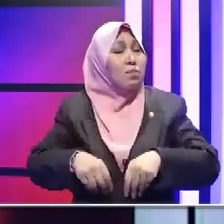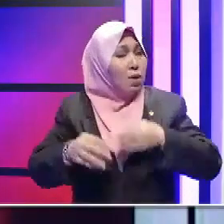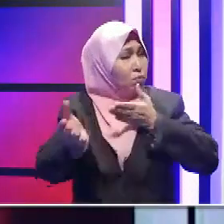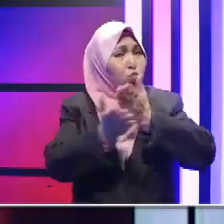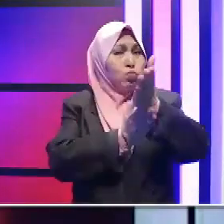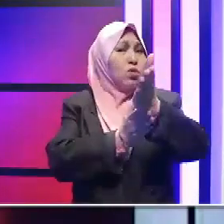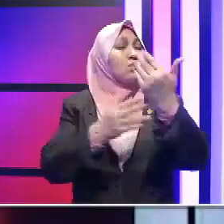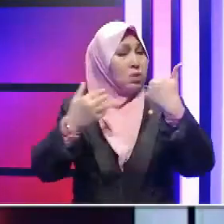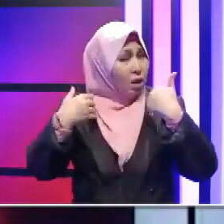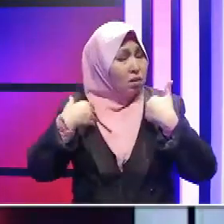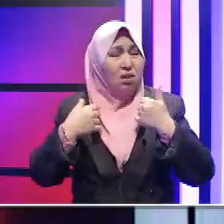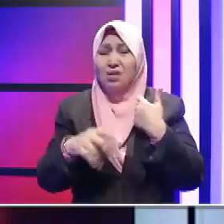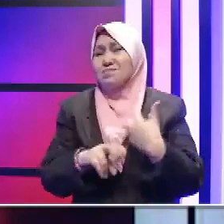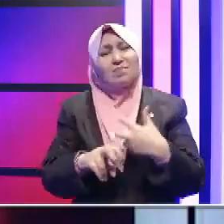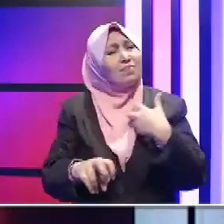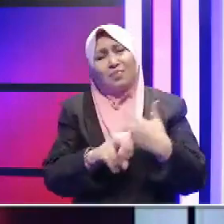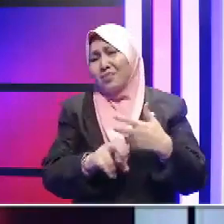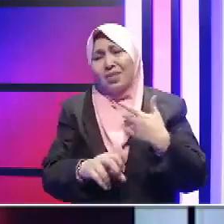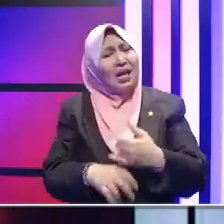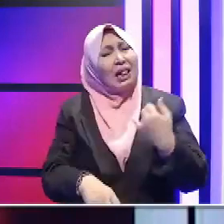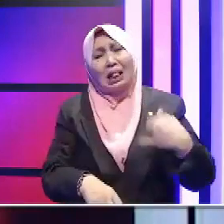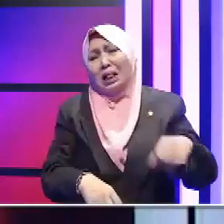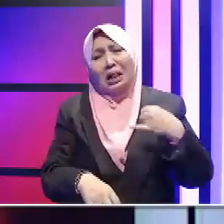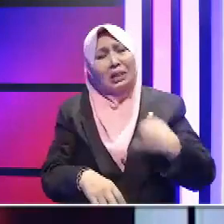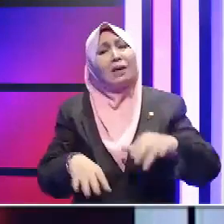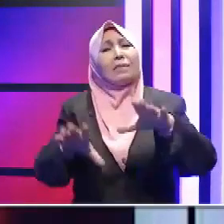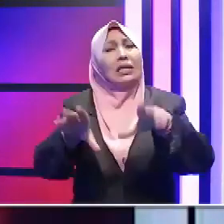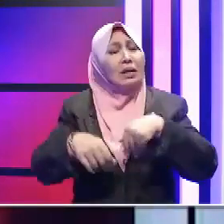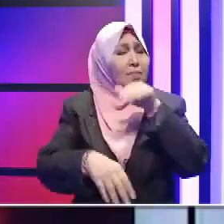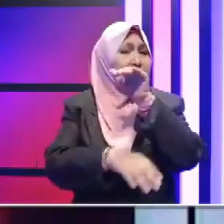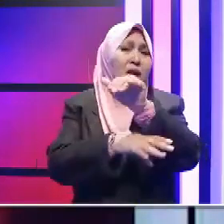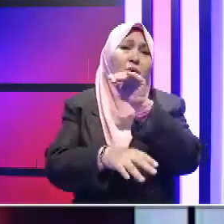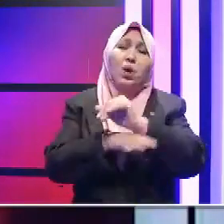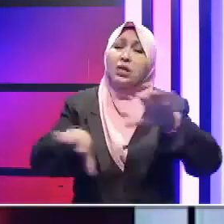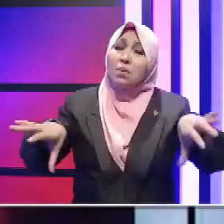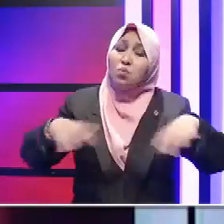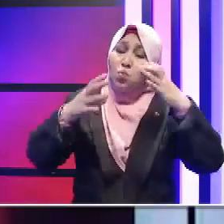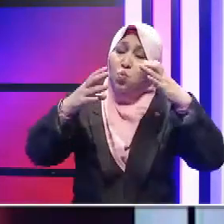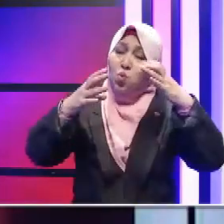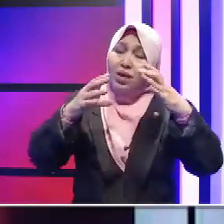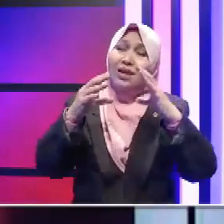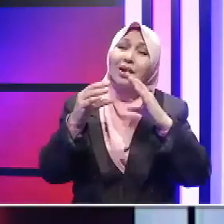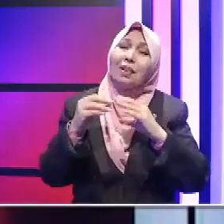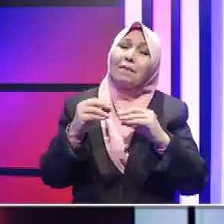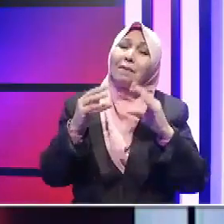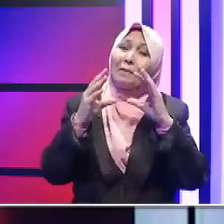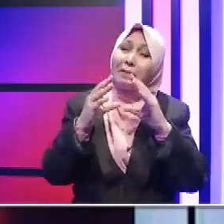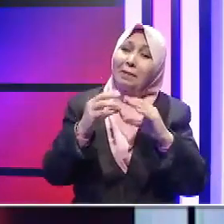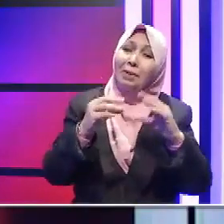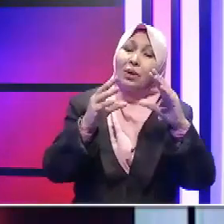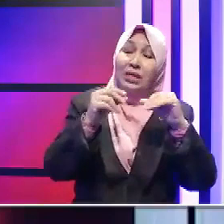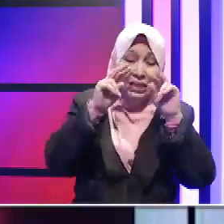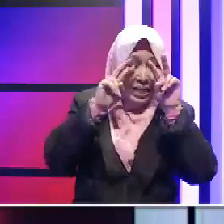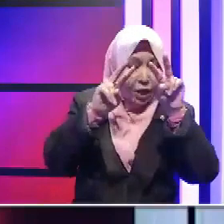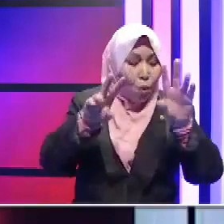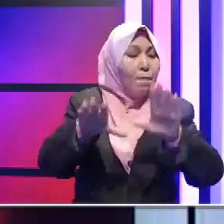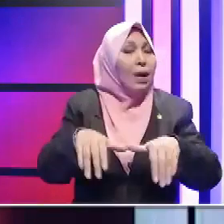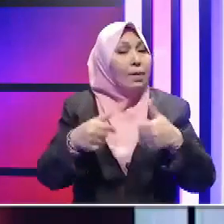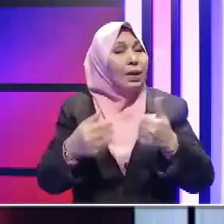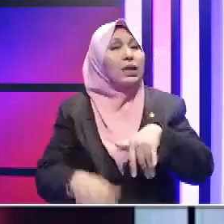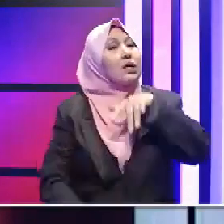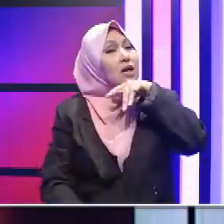daerah ada yang saudara Ataupun mungkin hanya menerima dakwah yang dilakukan secara lembut salju kita perhatikan Bagaimana